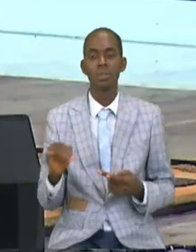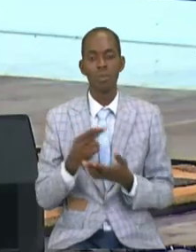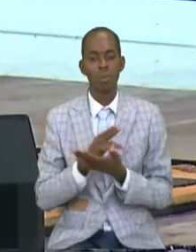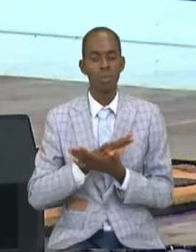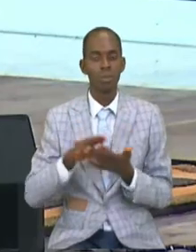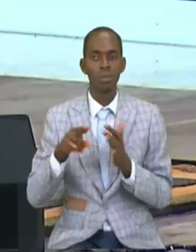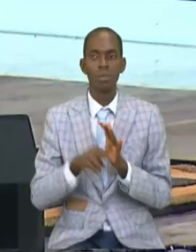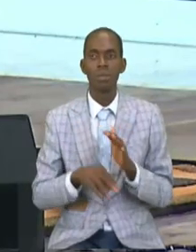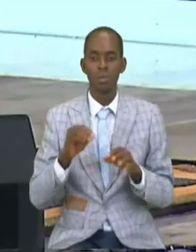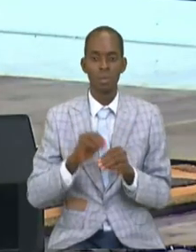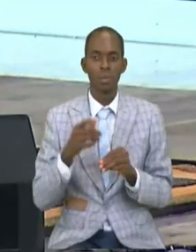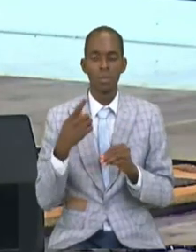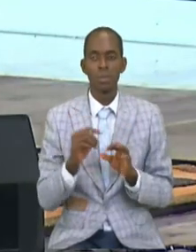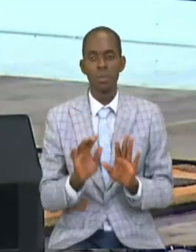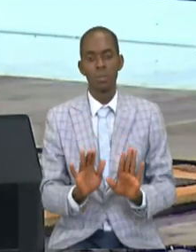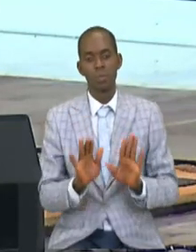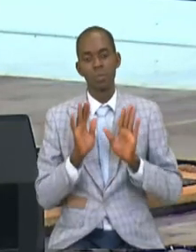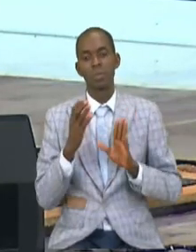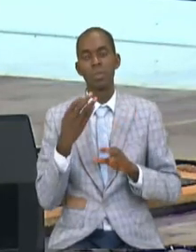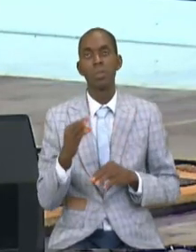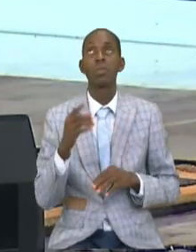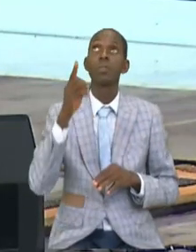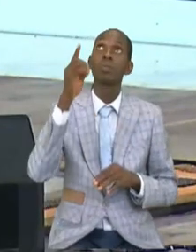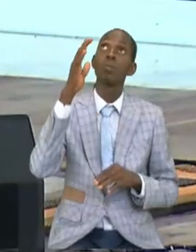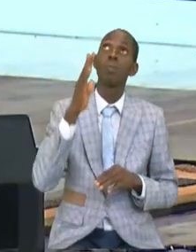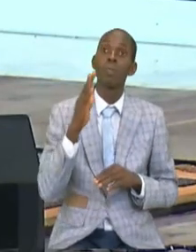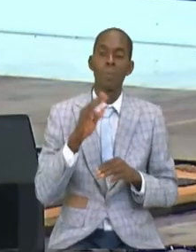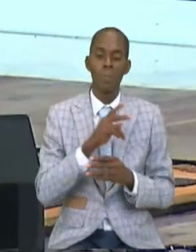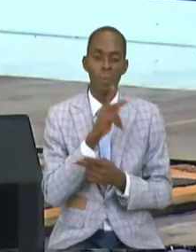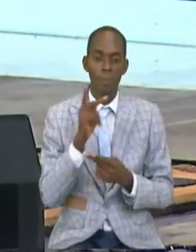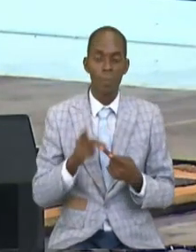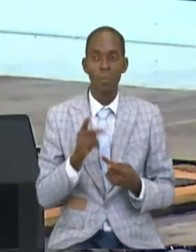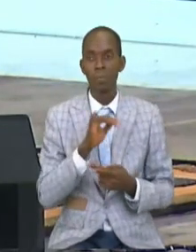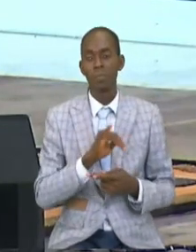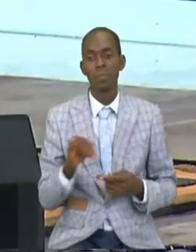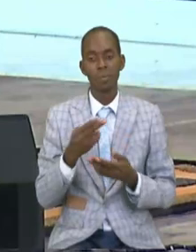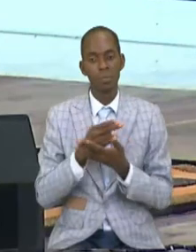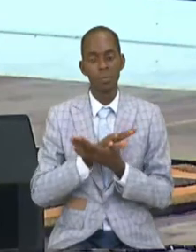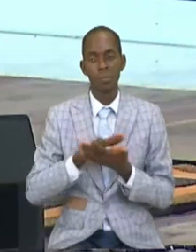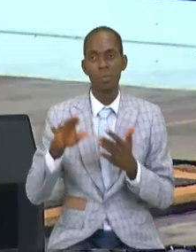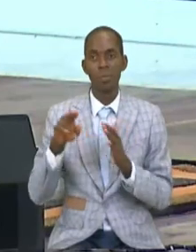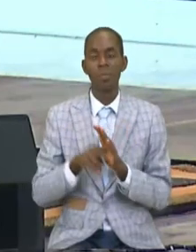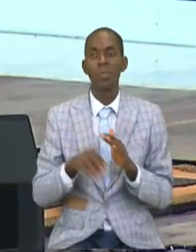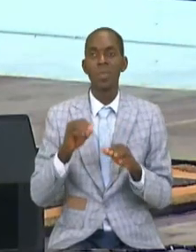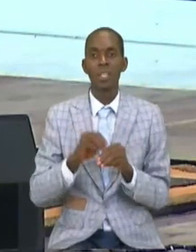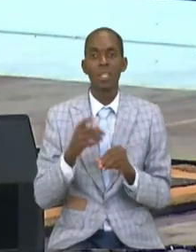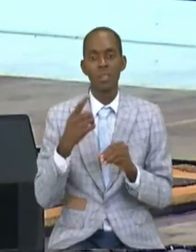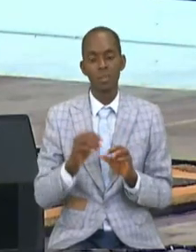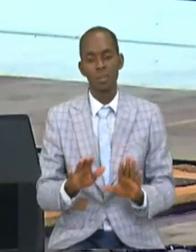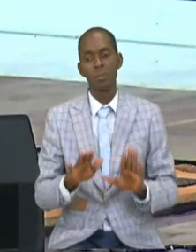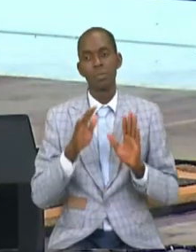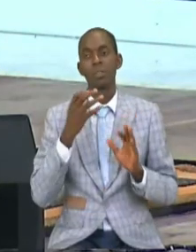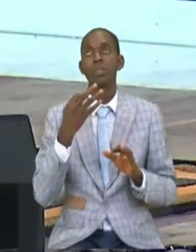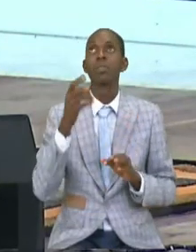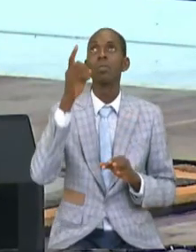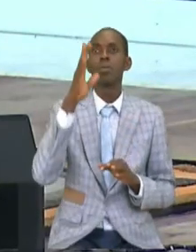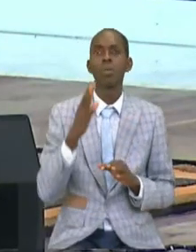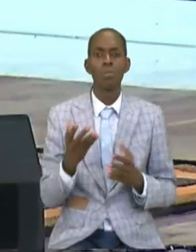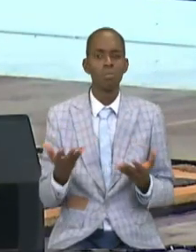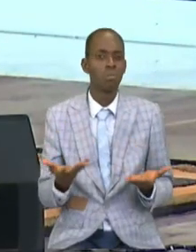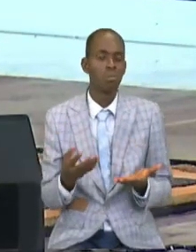notre sanctification dans la crainte de Dieu. En achevant notre sanctification dans